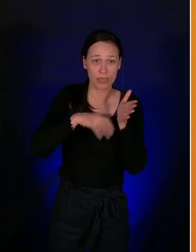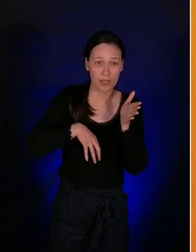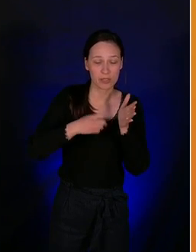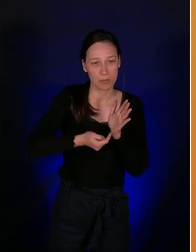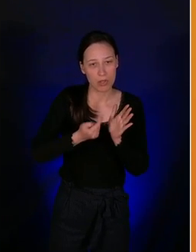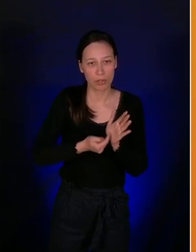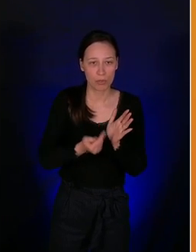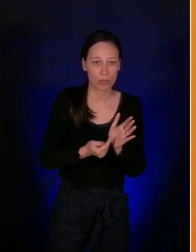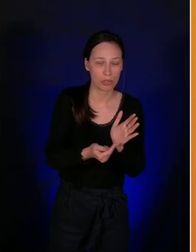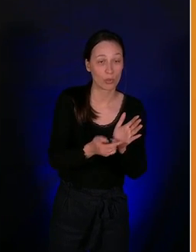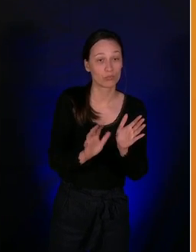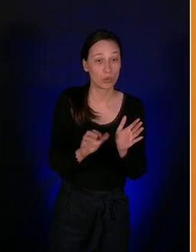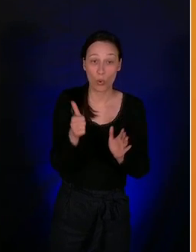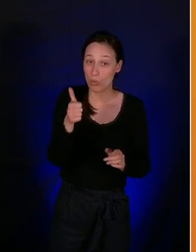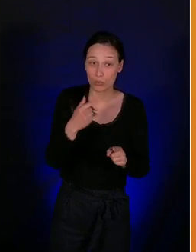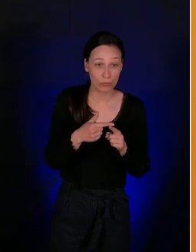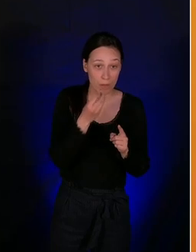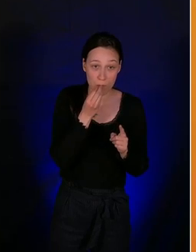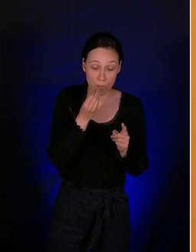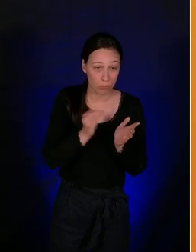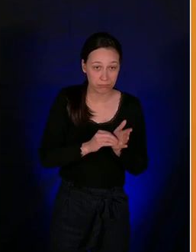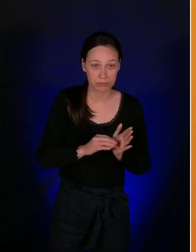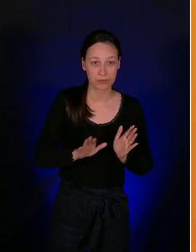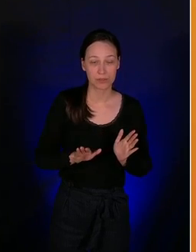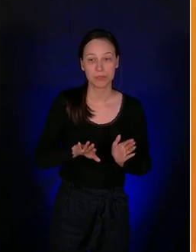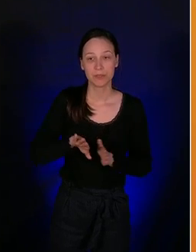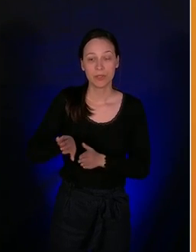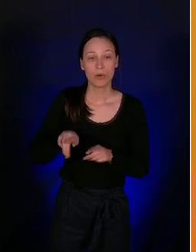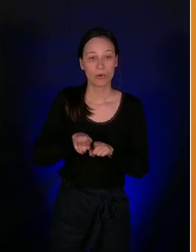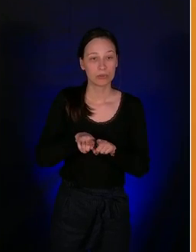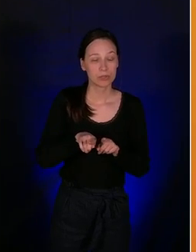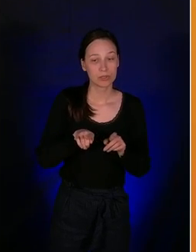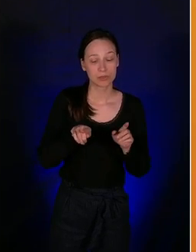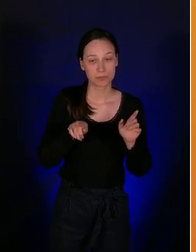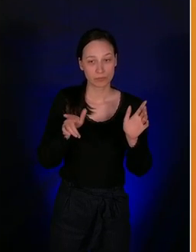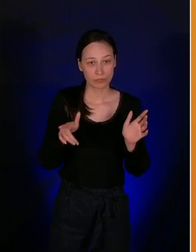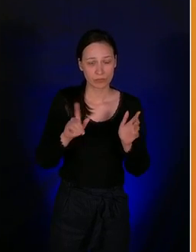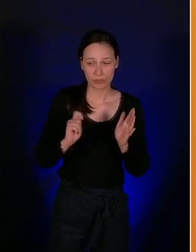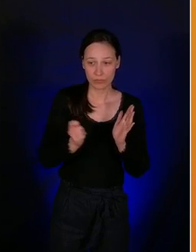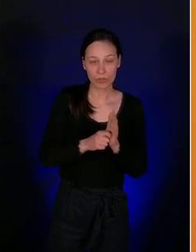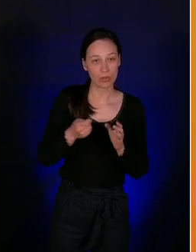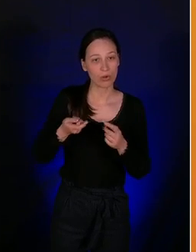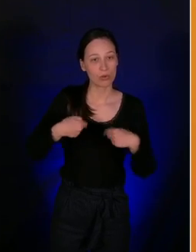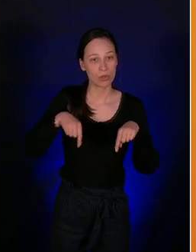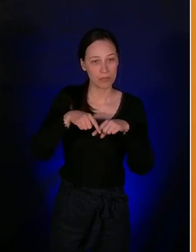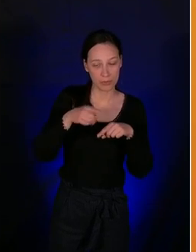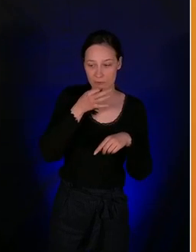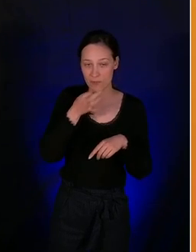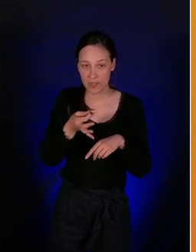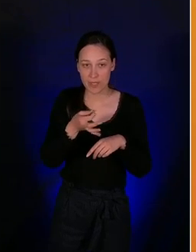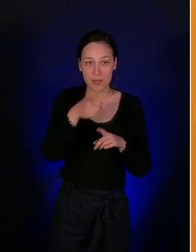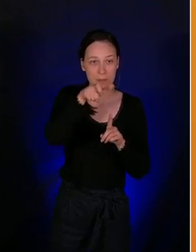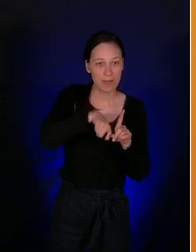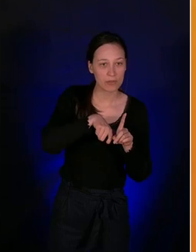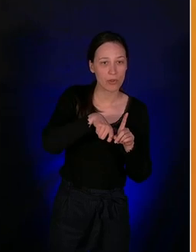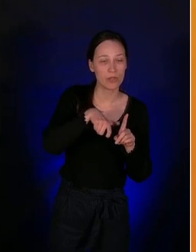précisions sémantiques aussi en réponse à quelques amendements. Lorsque la commission évoque les travailleuses et les travailleurs, c'est dans sa